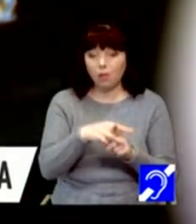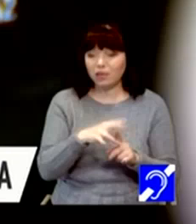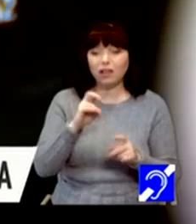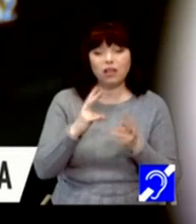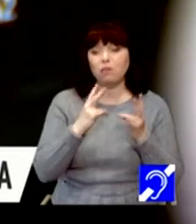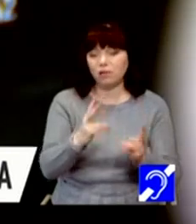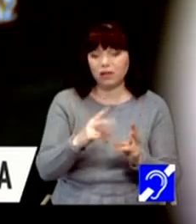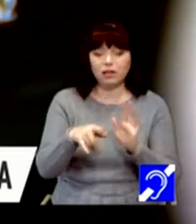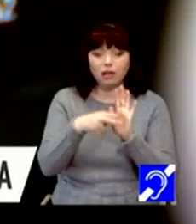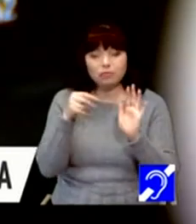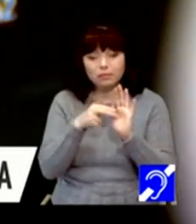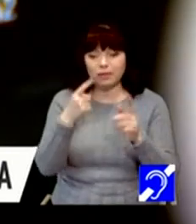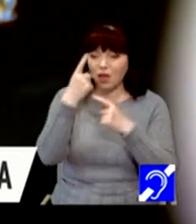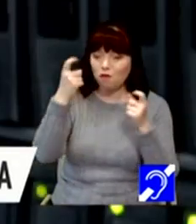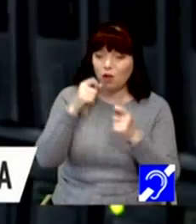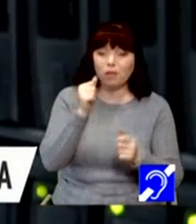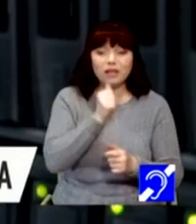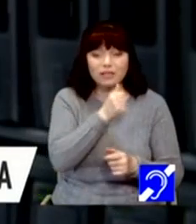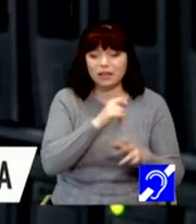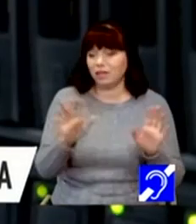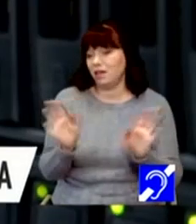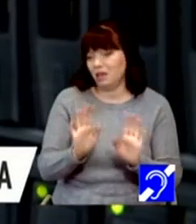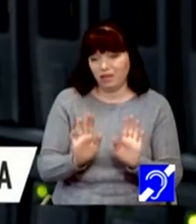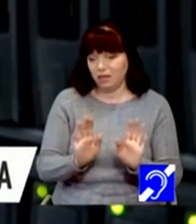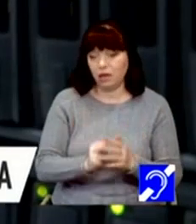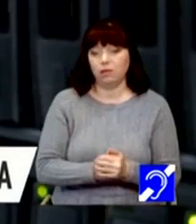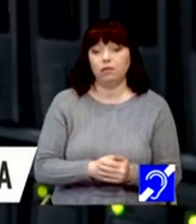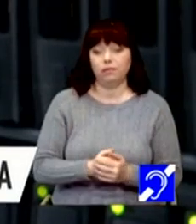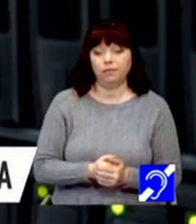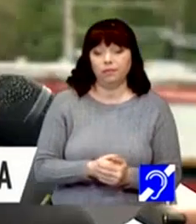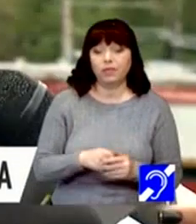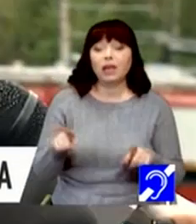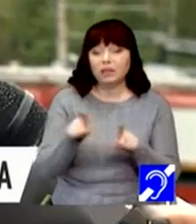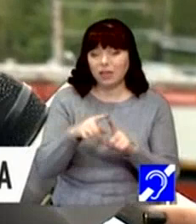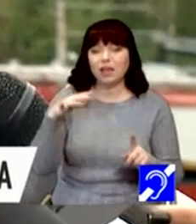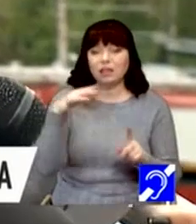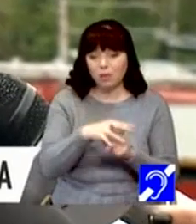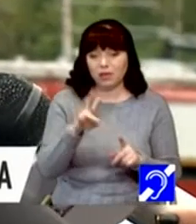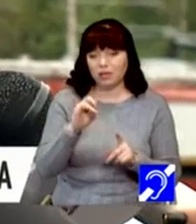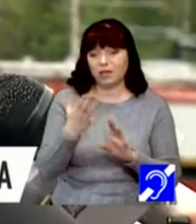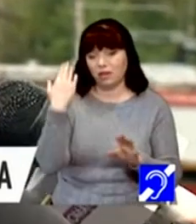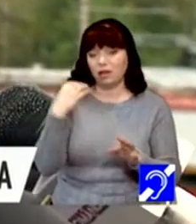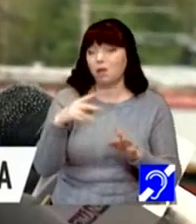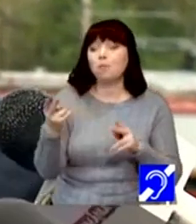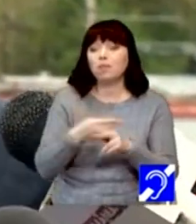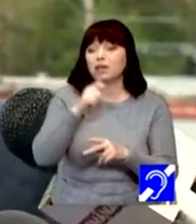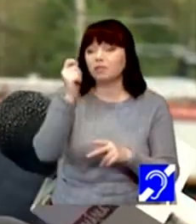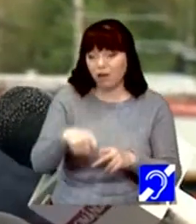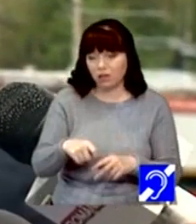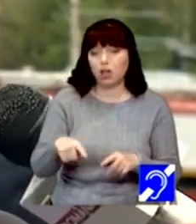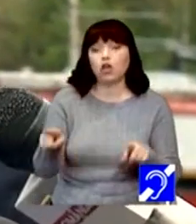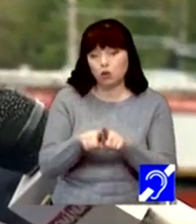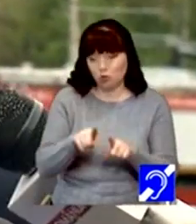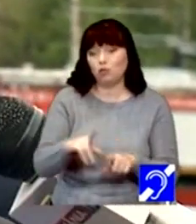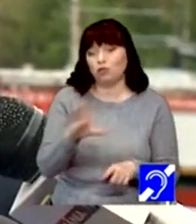date sensibile sau confidențiale au anunțat reprezentanții Guvernului au semnat acordul și în perioada de după război există